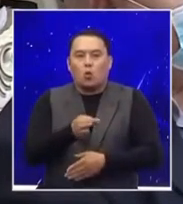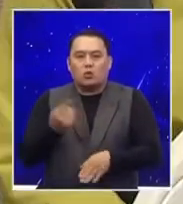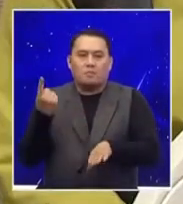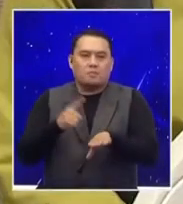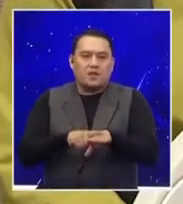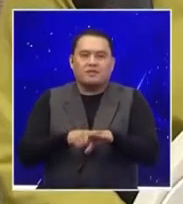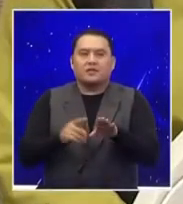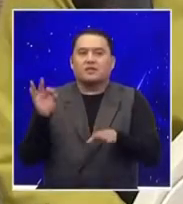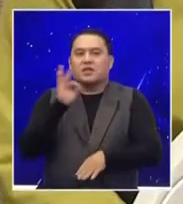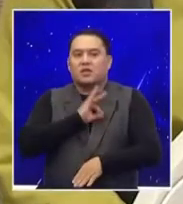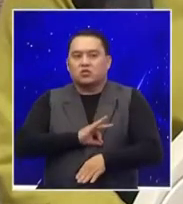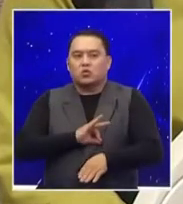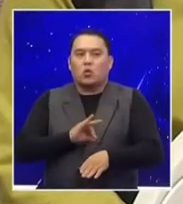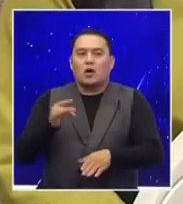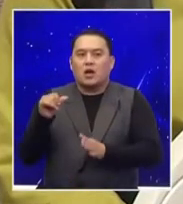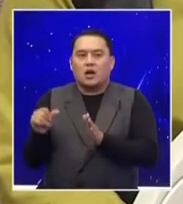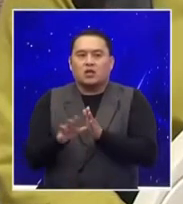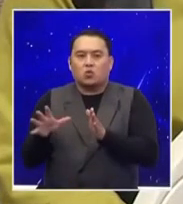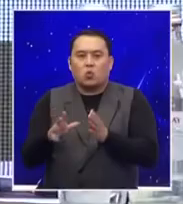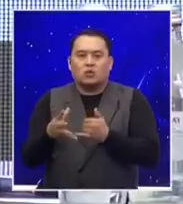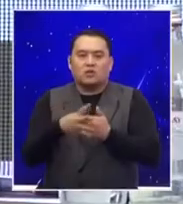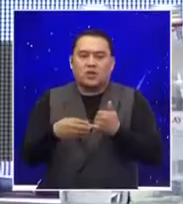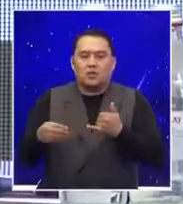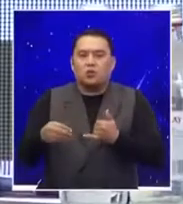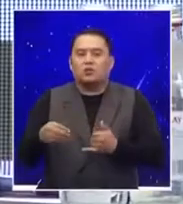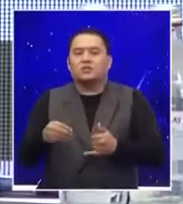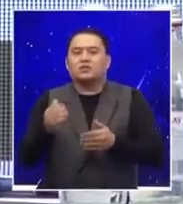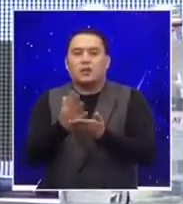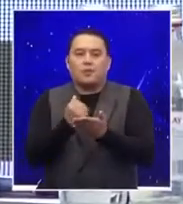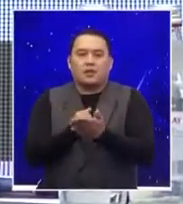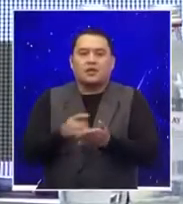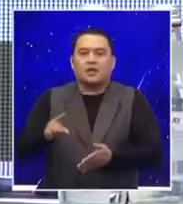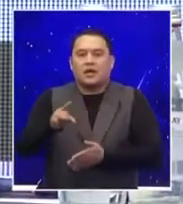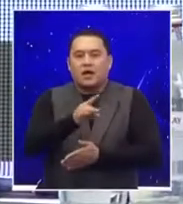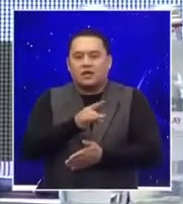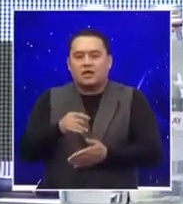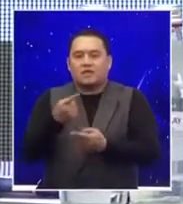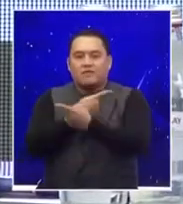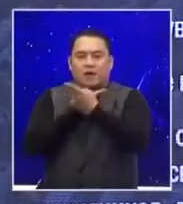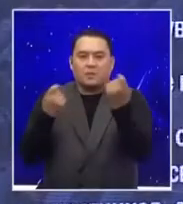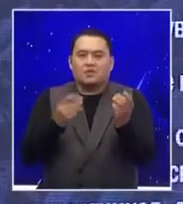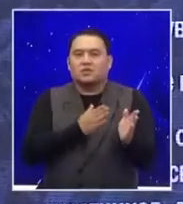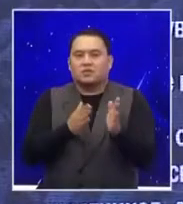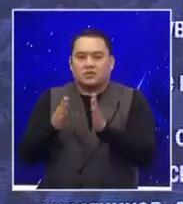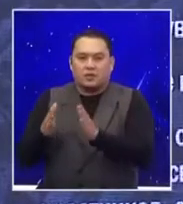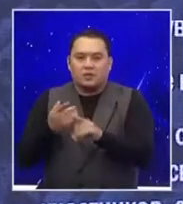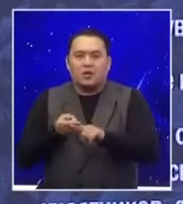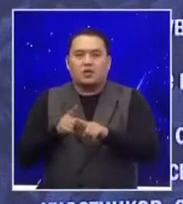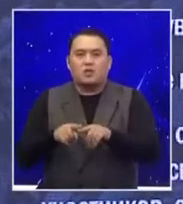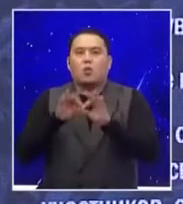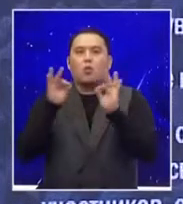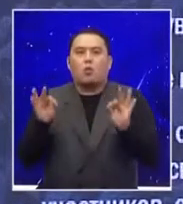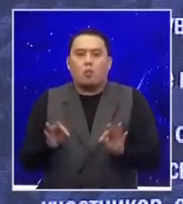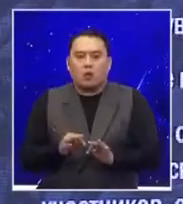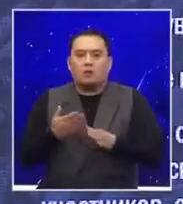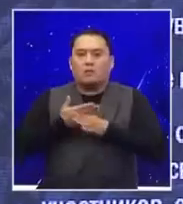первых начала использовать комплексную электронную карту земельных ресурсов. Создана региональная геоинформационная система. Таким образом,